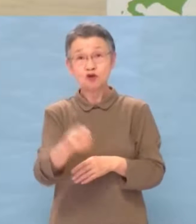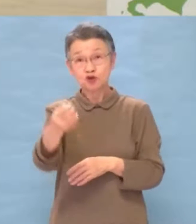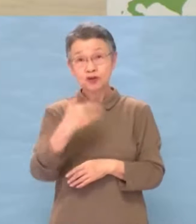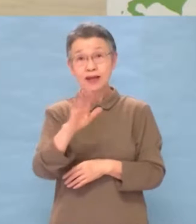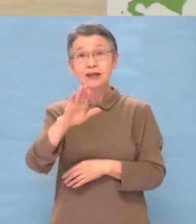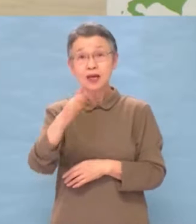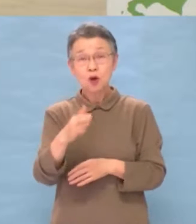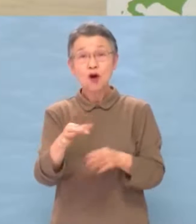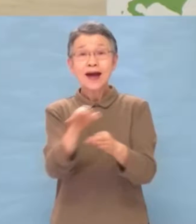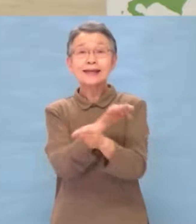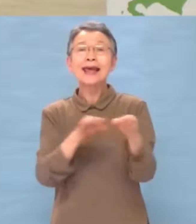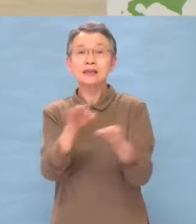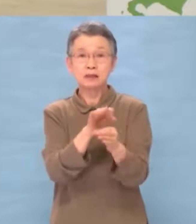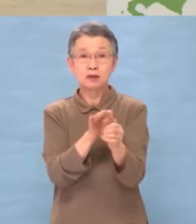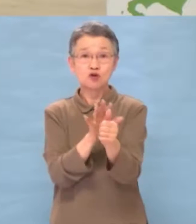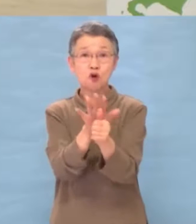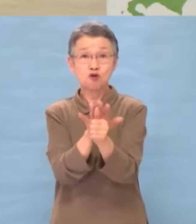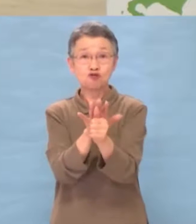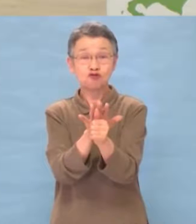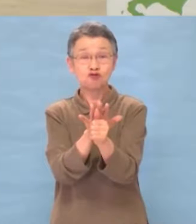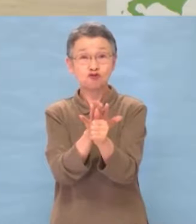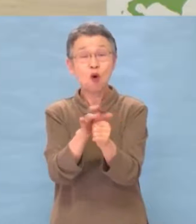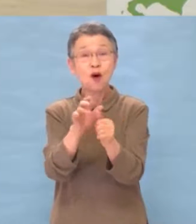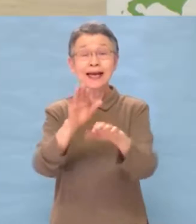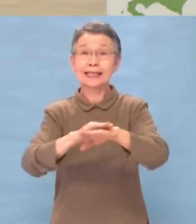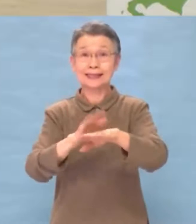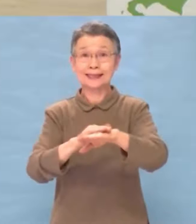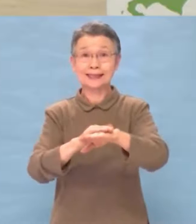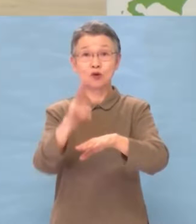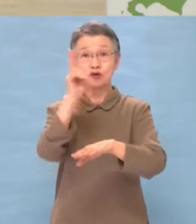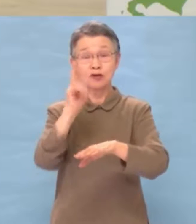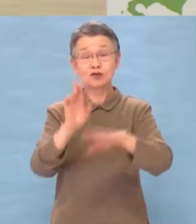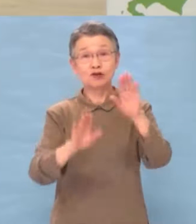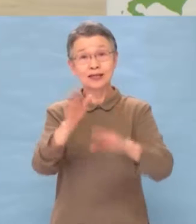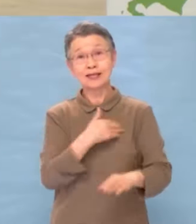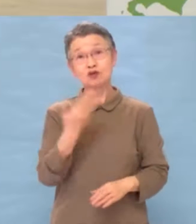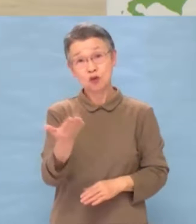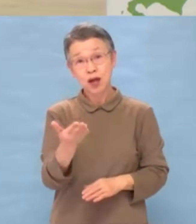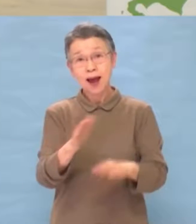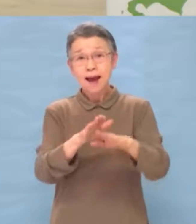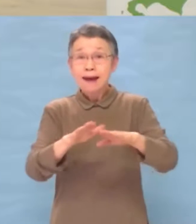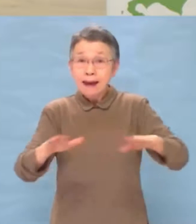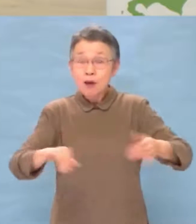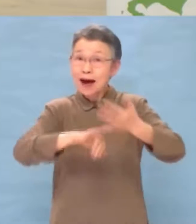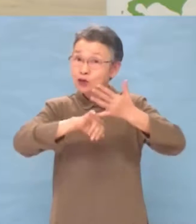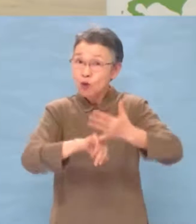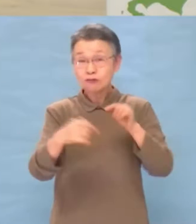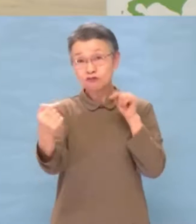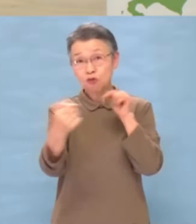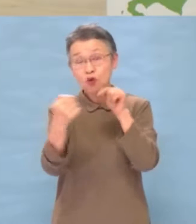が、経済協力がどういう形でできるかということもこの平和条約交